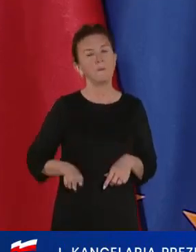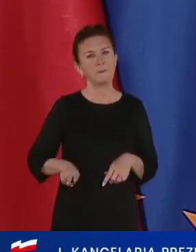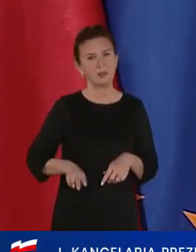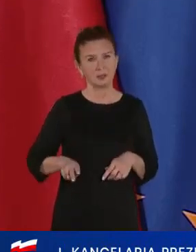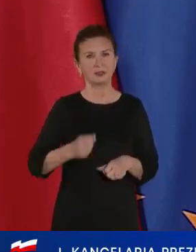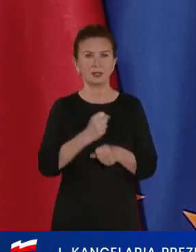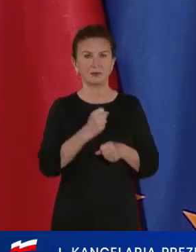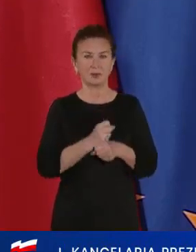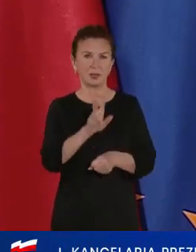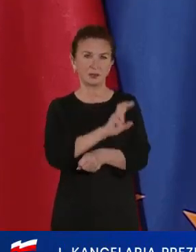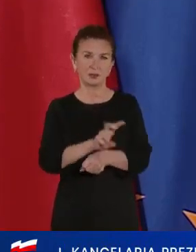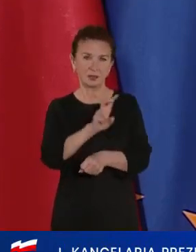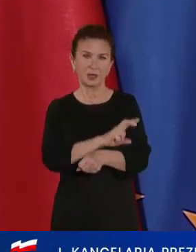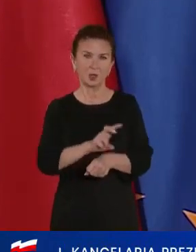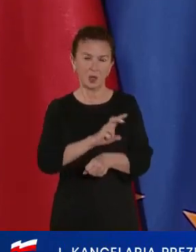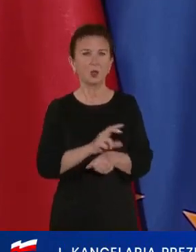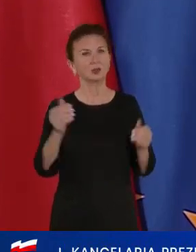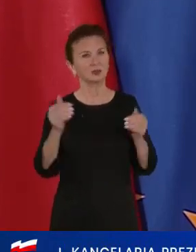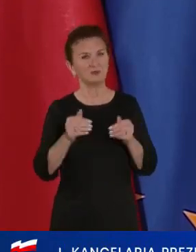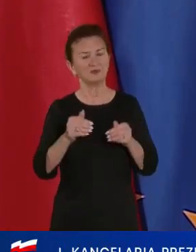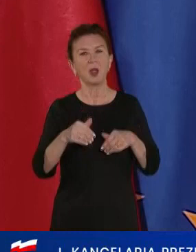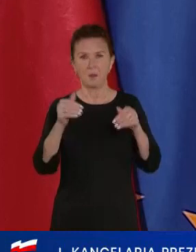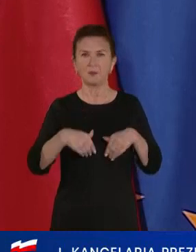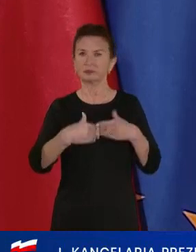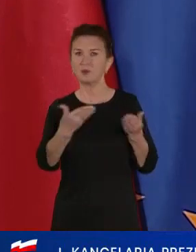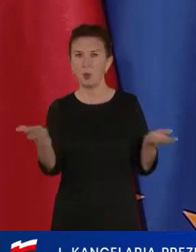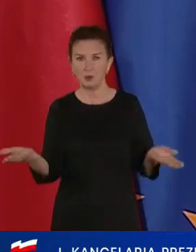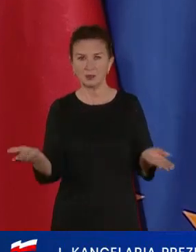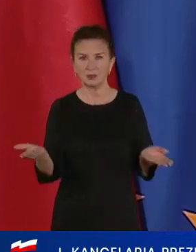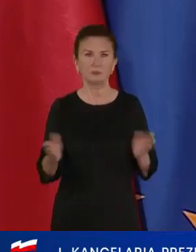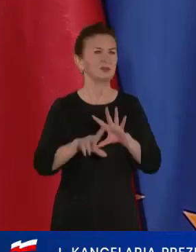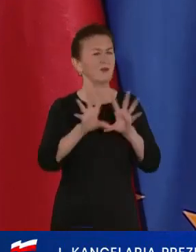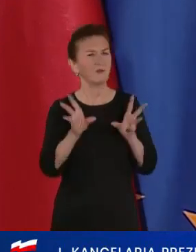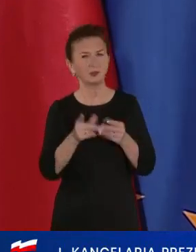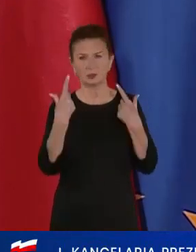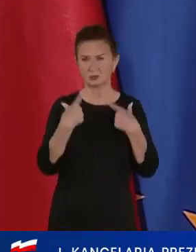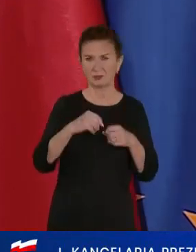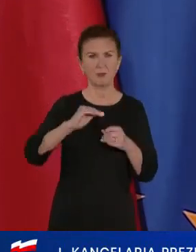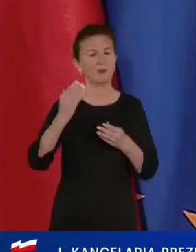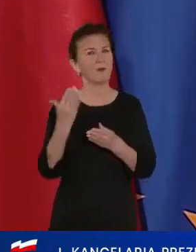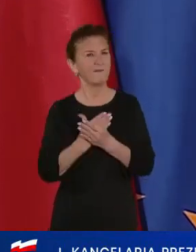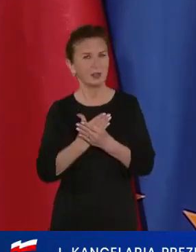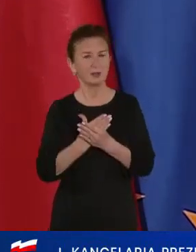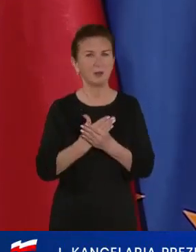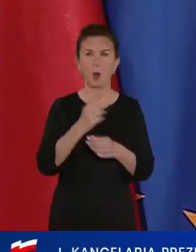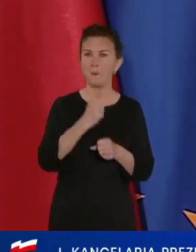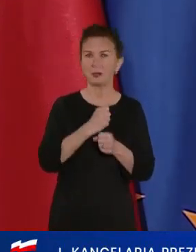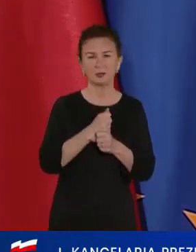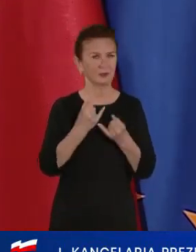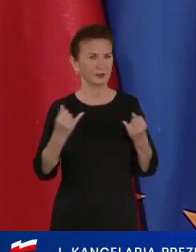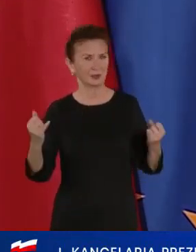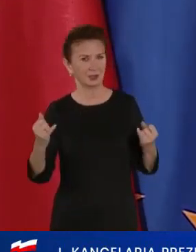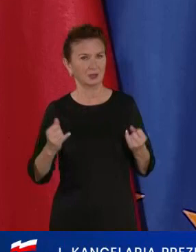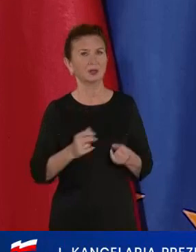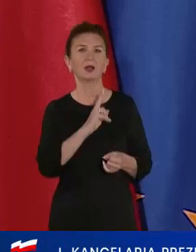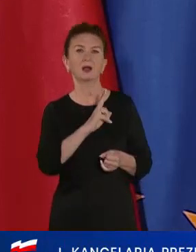do dyspozycji całego świata biznesu, świata pracowników i wszystkie kolejne